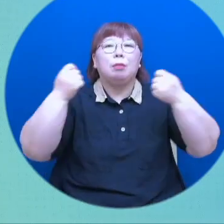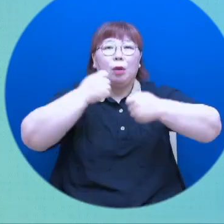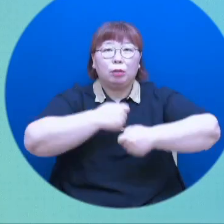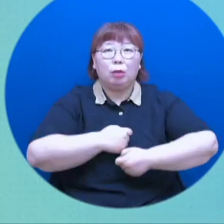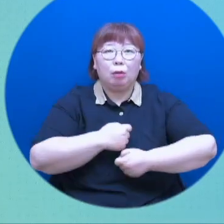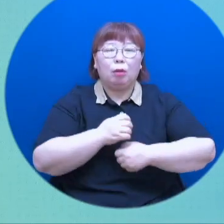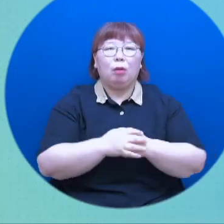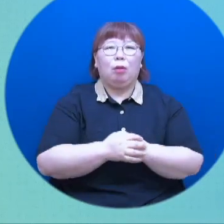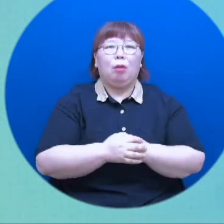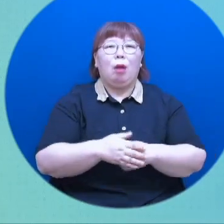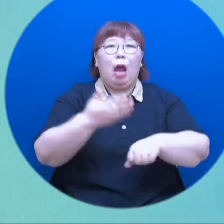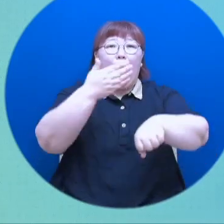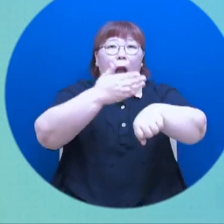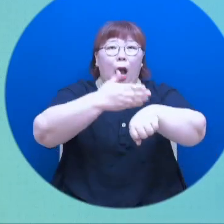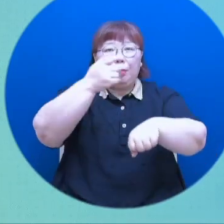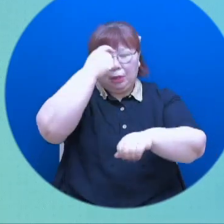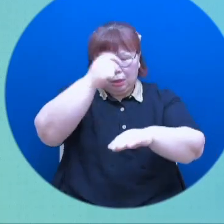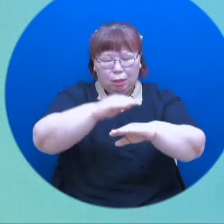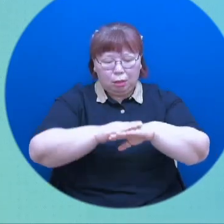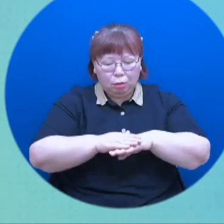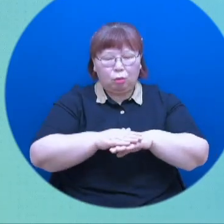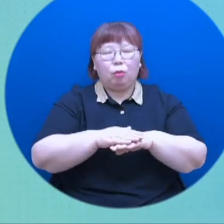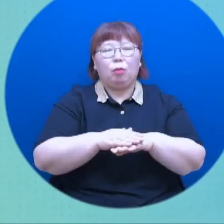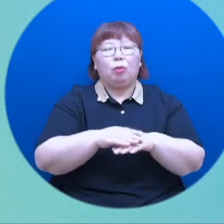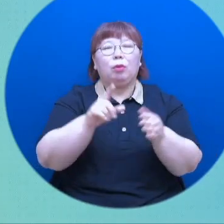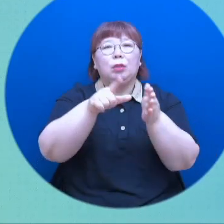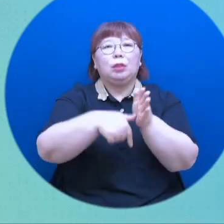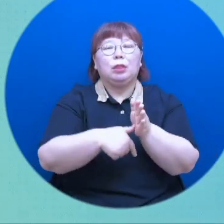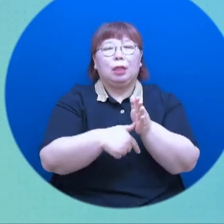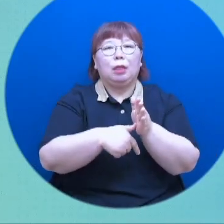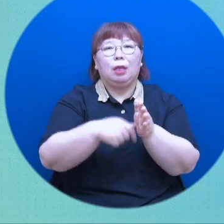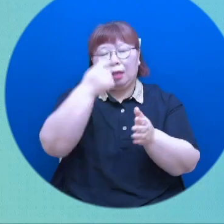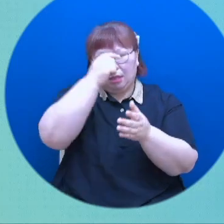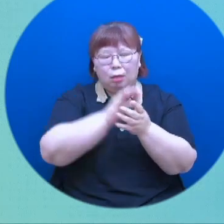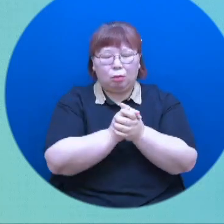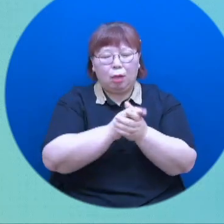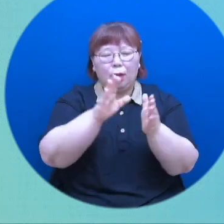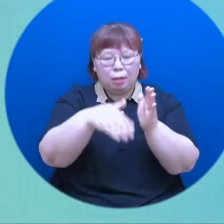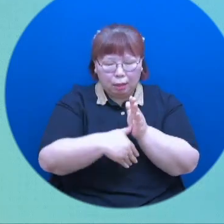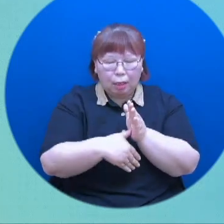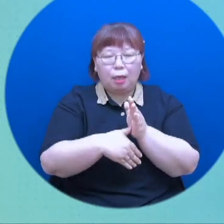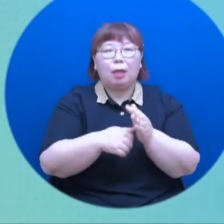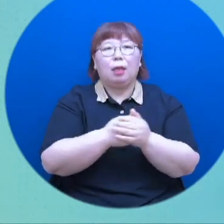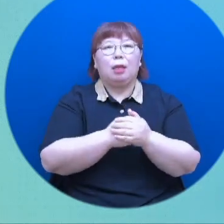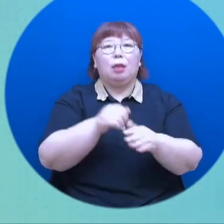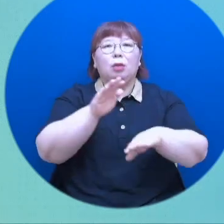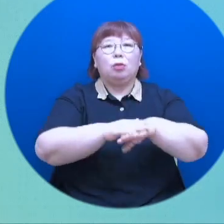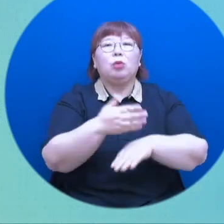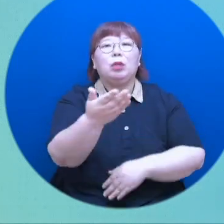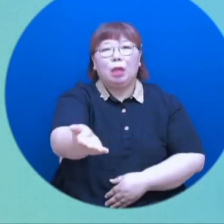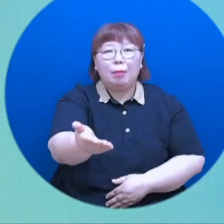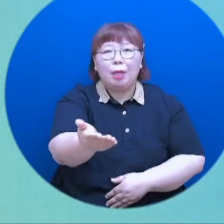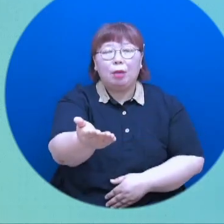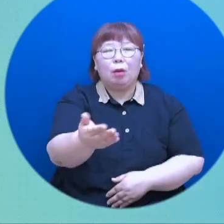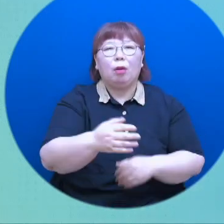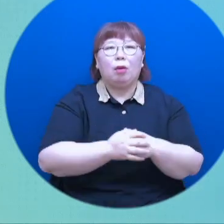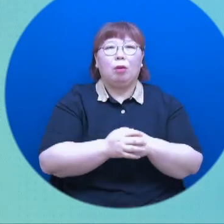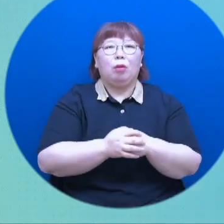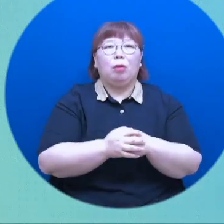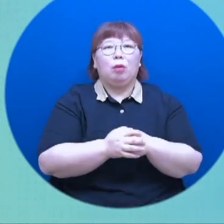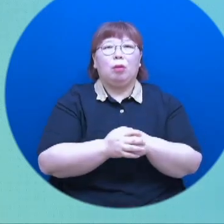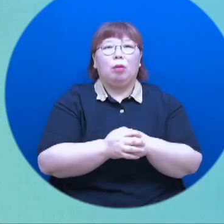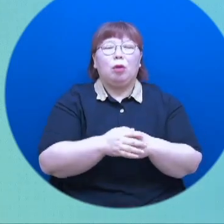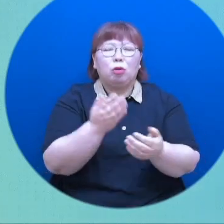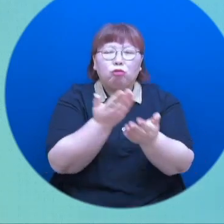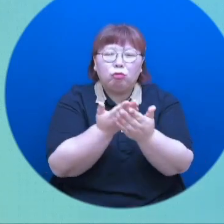제9시 기도 시간에 성전에 기도하기 위하여 올라갈 때에 성전 미문에 앉아서 손을 내밀며 구걸하고